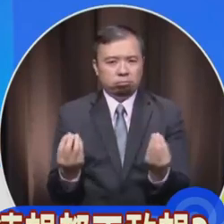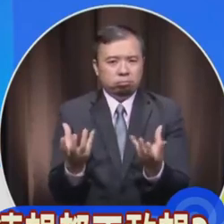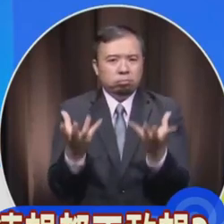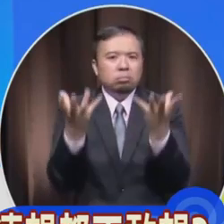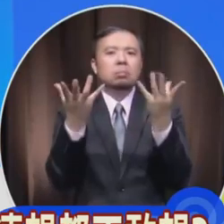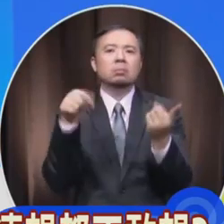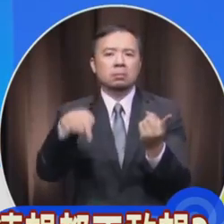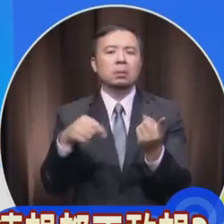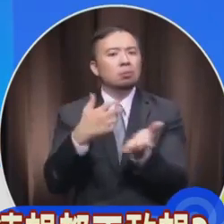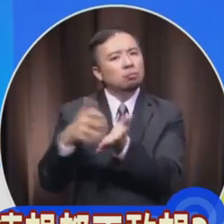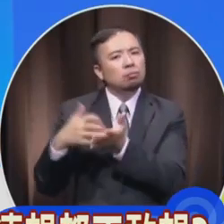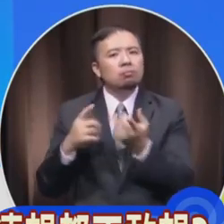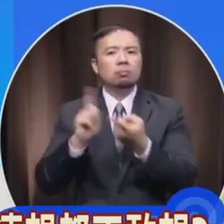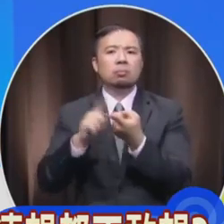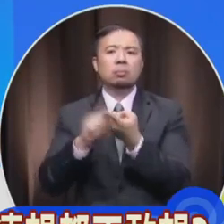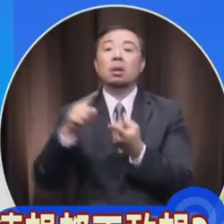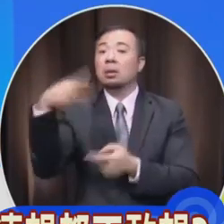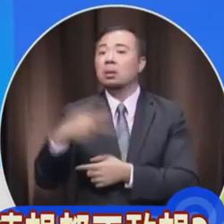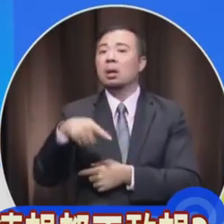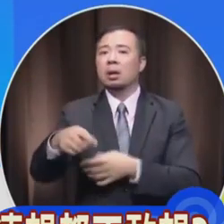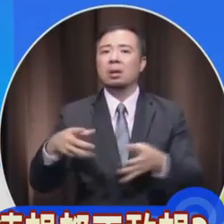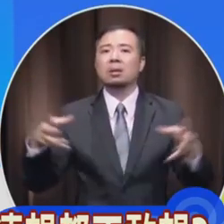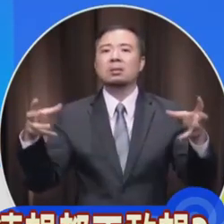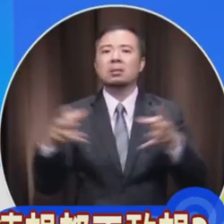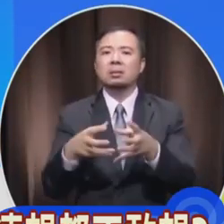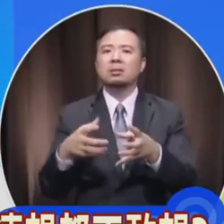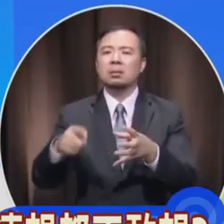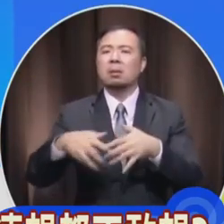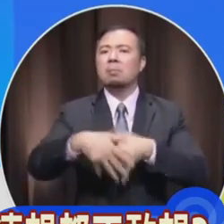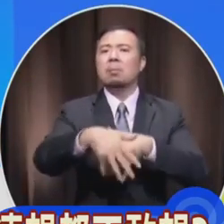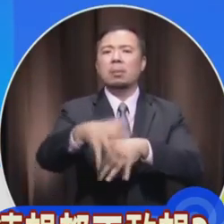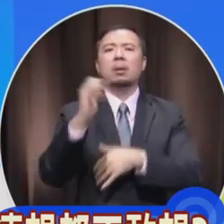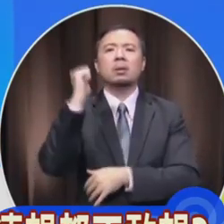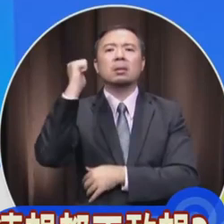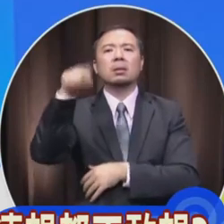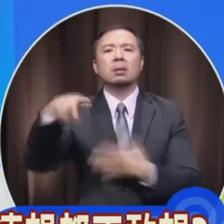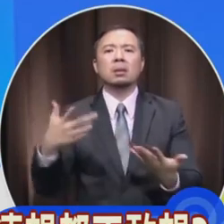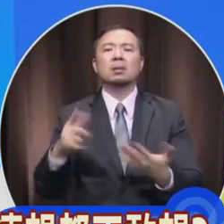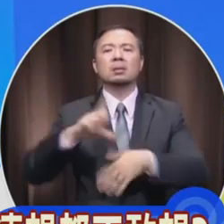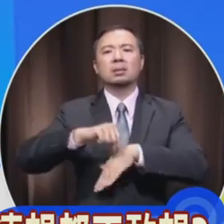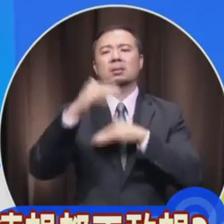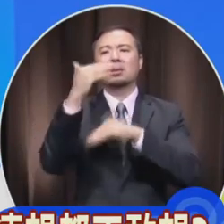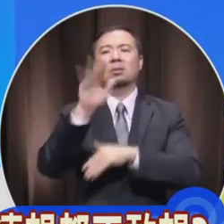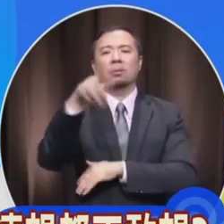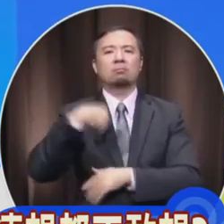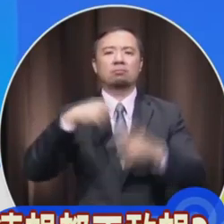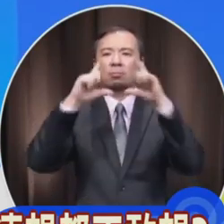于集会游行法什么示威抗议的问题，因为时间关系有限不答，等一下我再回答，谢谢。